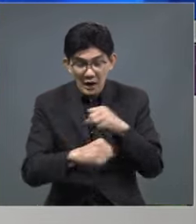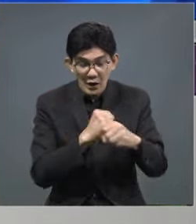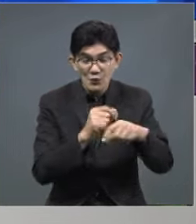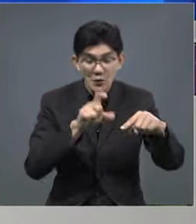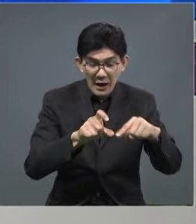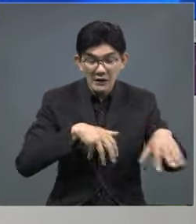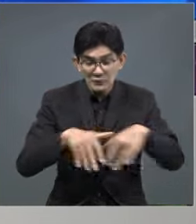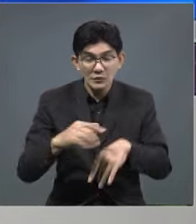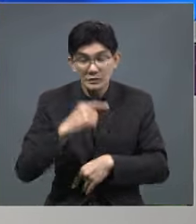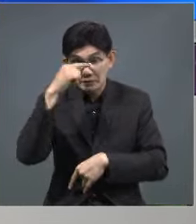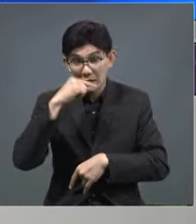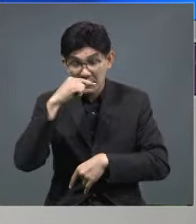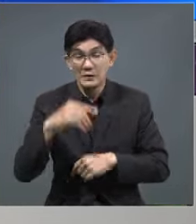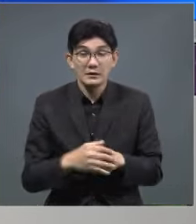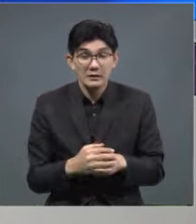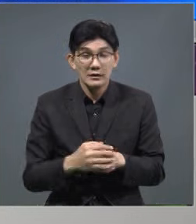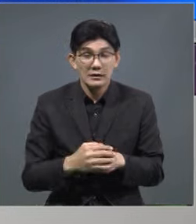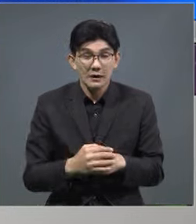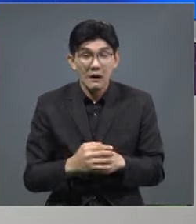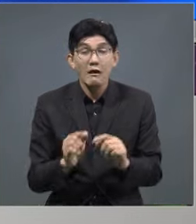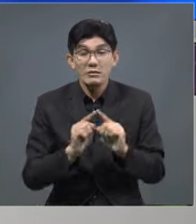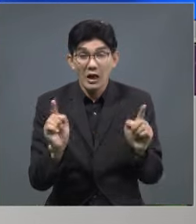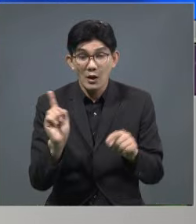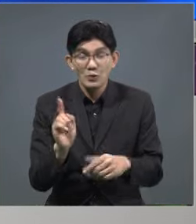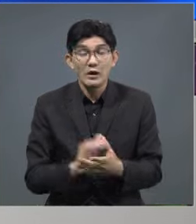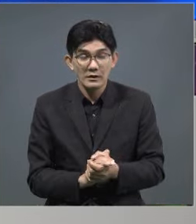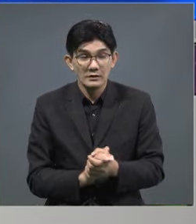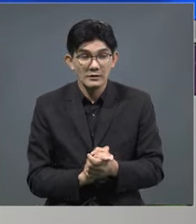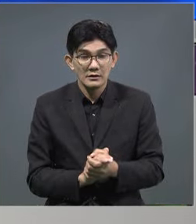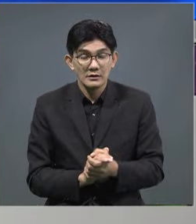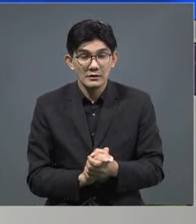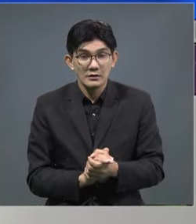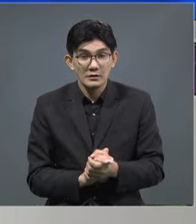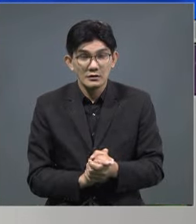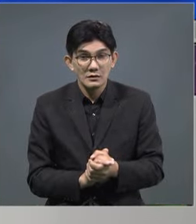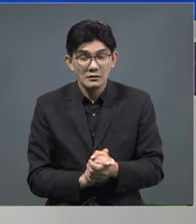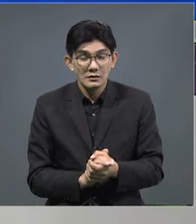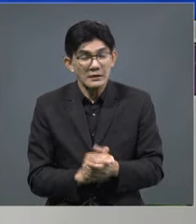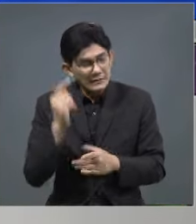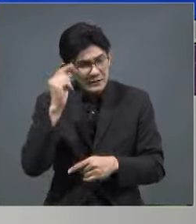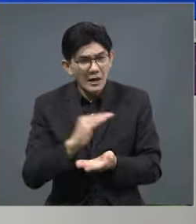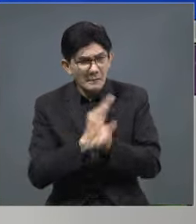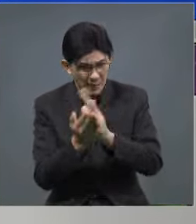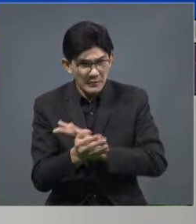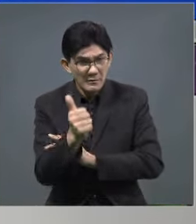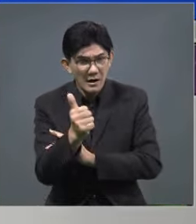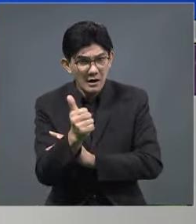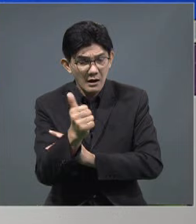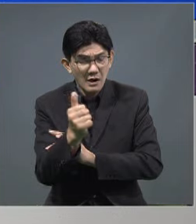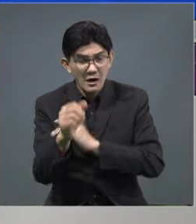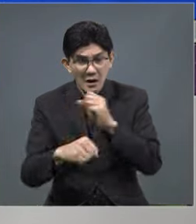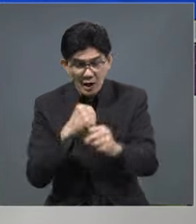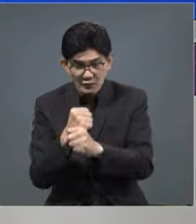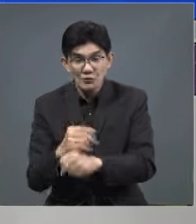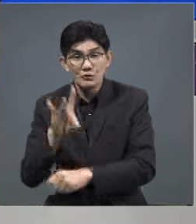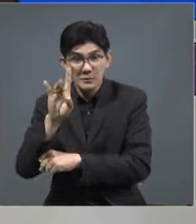ของประชากรไทยนะครับแต่ว่ามุมมองของทางสหกรณ์การเกษตรเองเนี่ยเขาบอกว่าเอ๊ะปรับได้ไหมปรับเป็นอายุ80